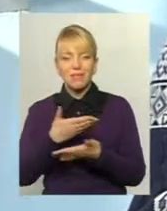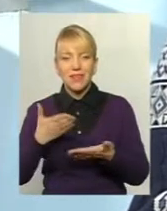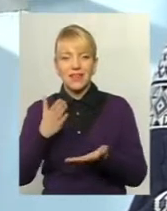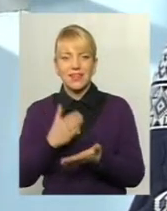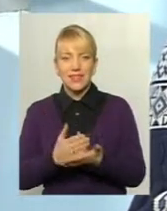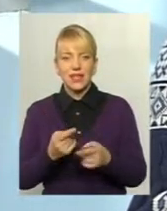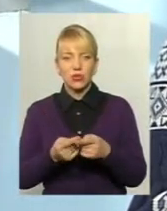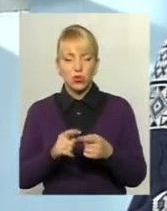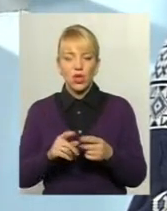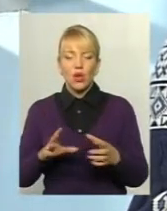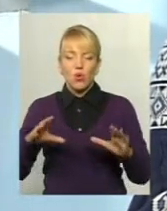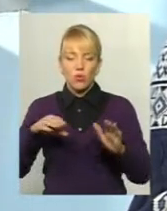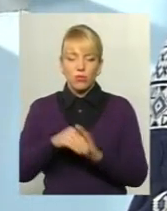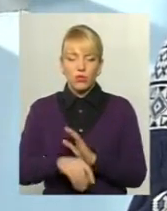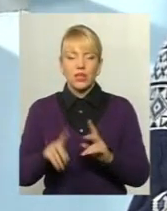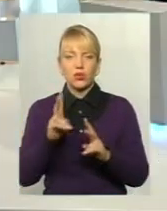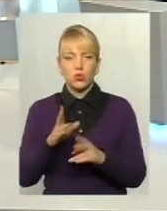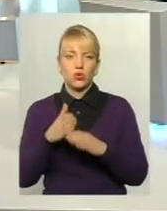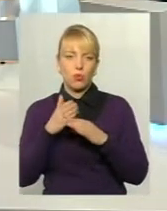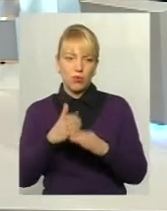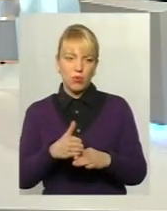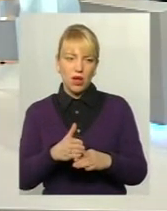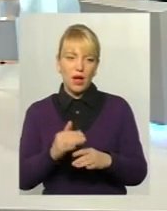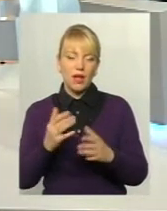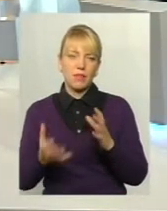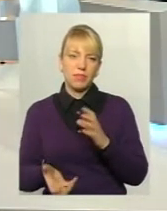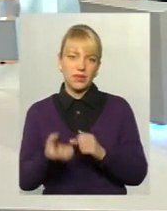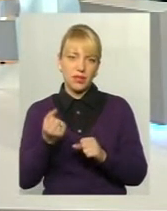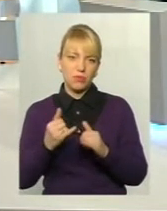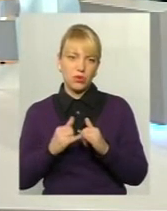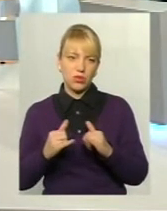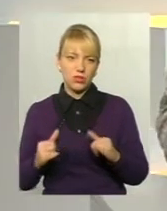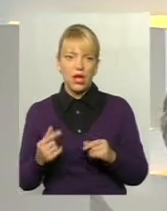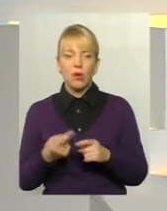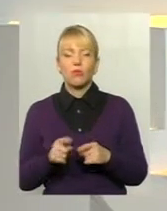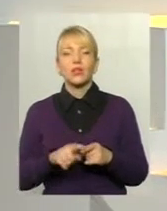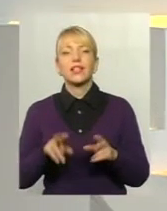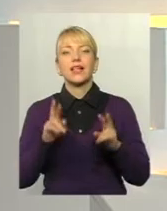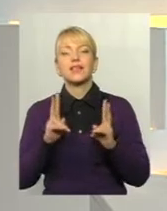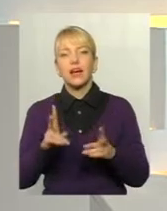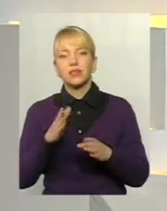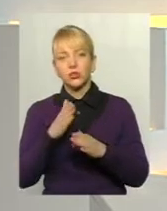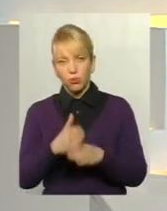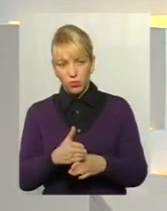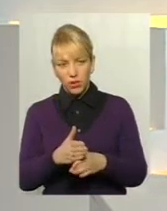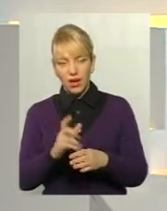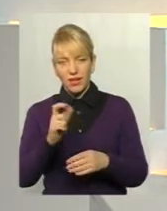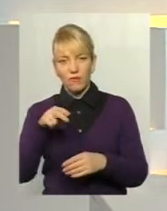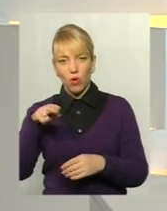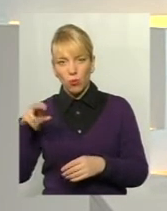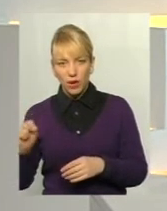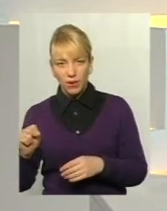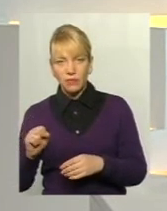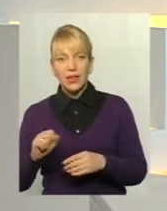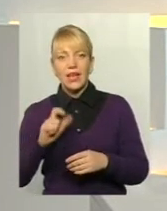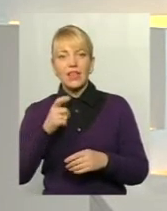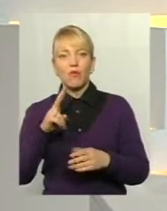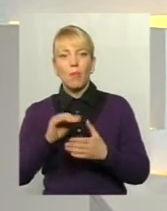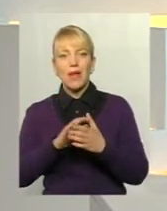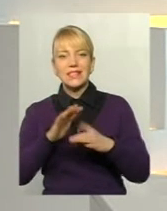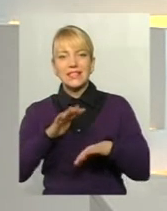яка допомагає, підтримує і розвиває. Власне, про те, як допомагає Європа, зокрема